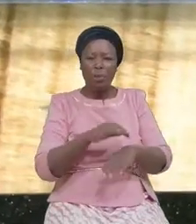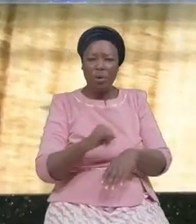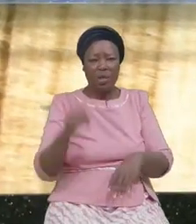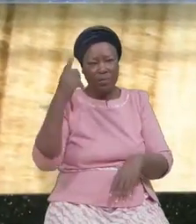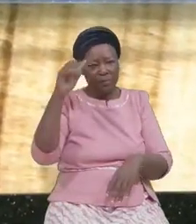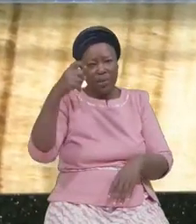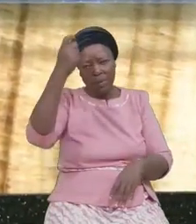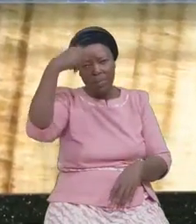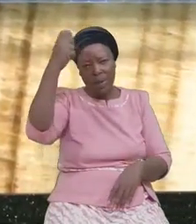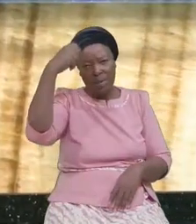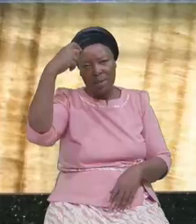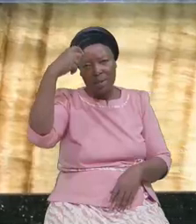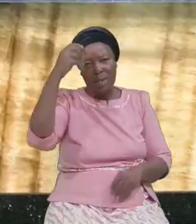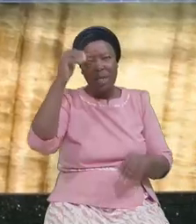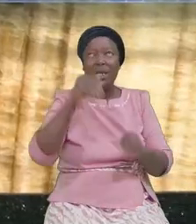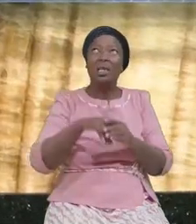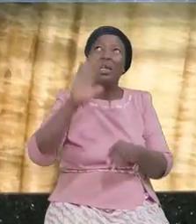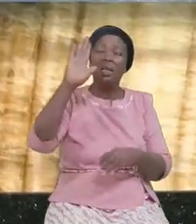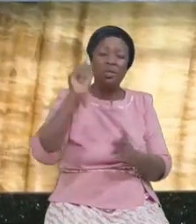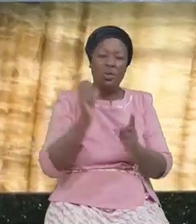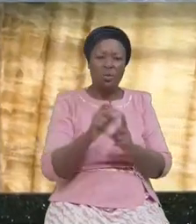sages dans sa parole.